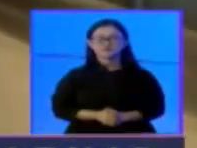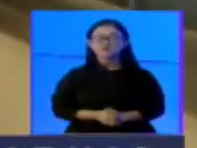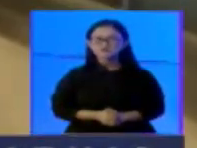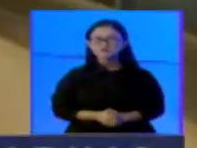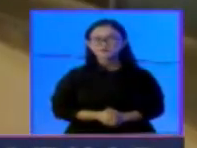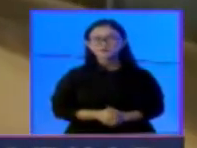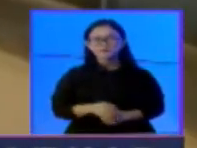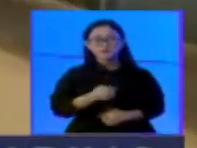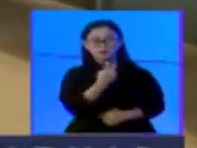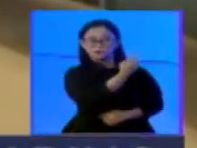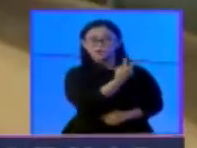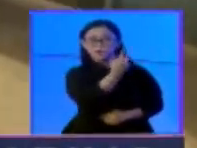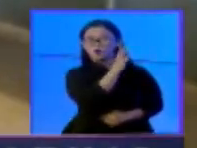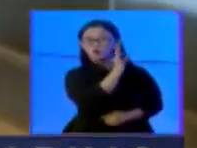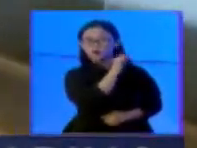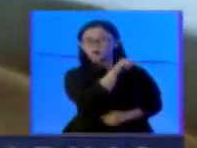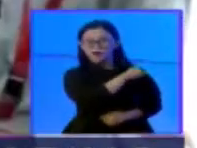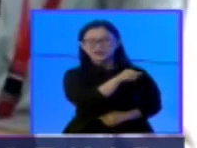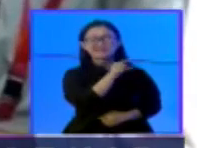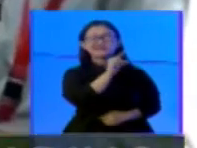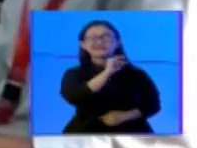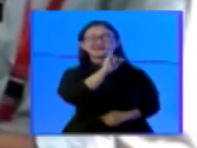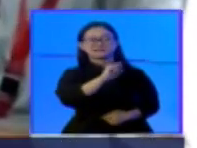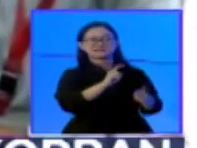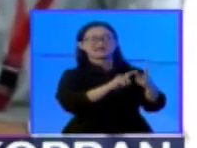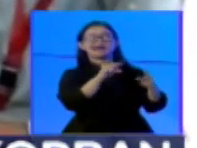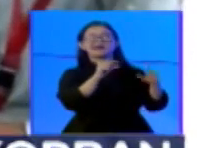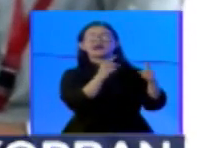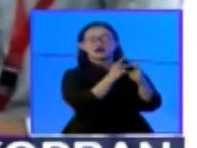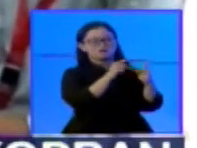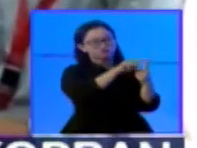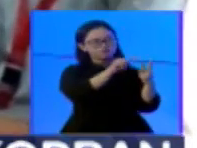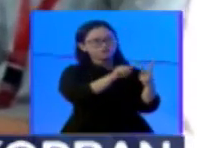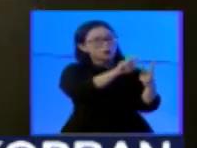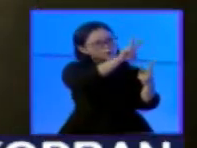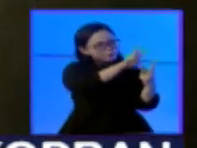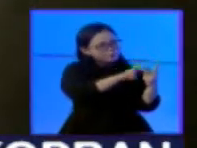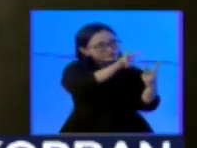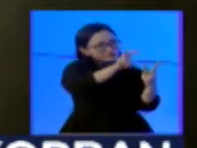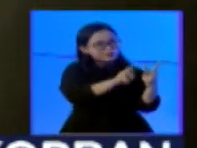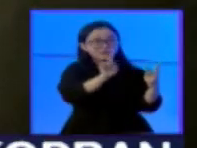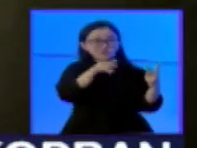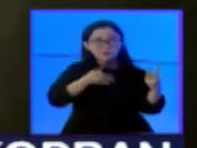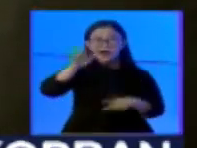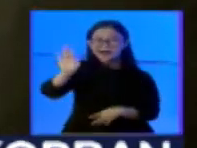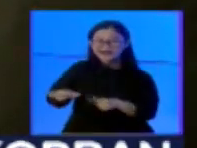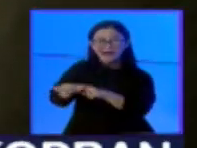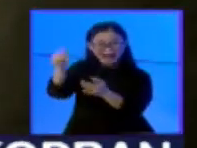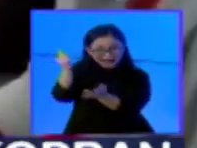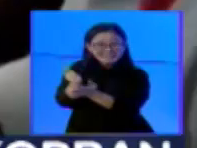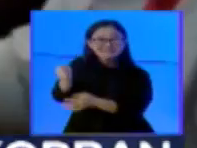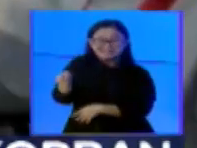Polisi telah menahan pasangan suami istri IS dan LH. IS diperiksa intensif pasca kejadian penganiayaan yang menyebabkan anak kandungnya